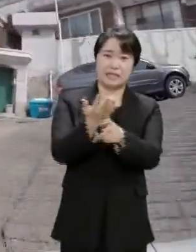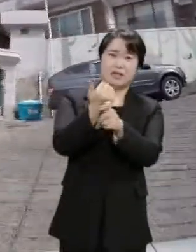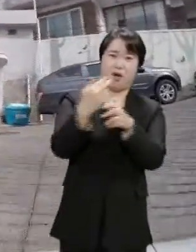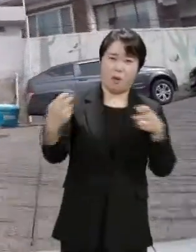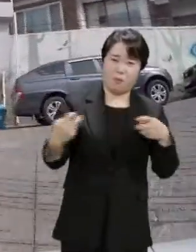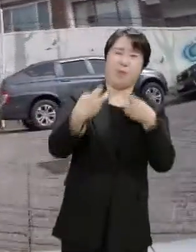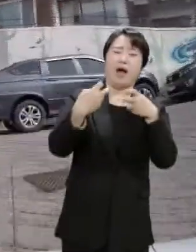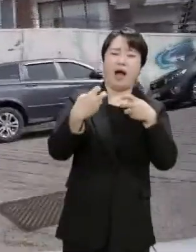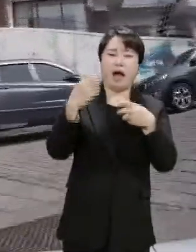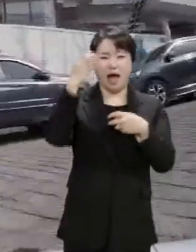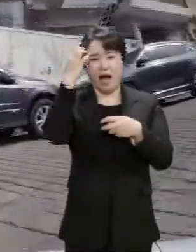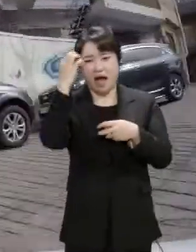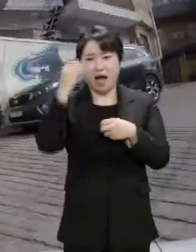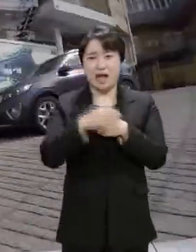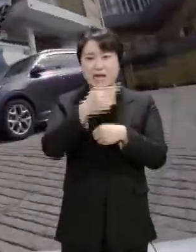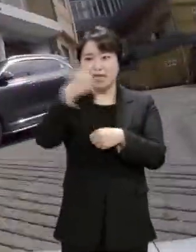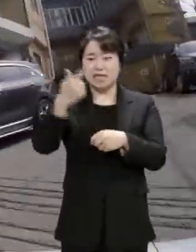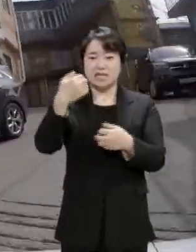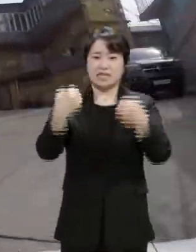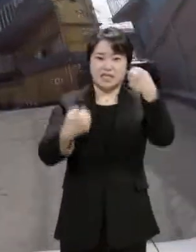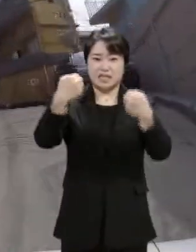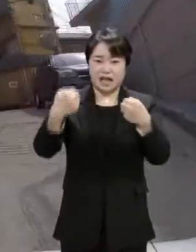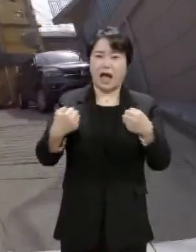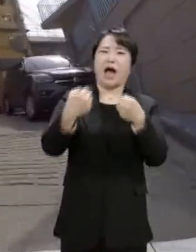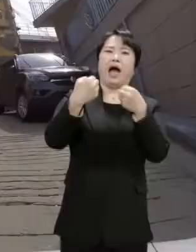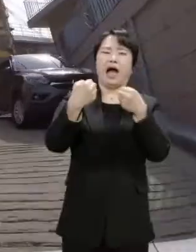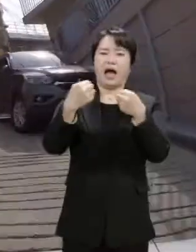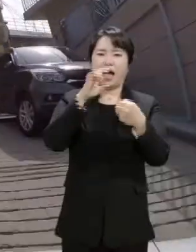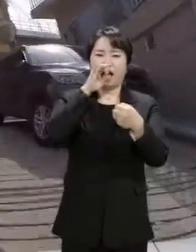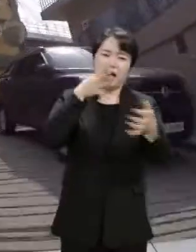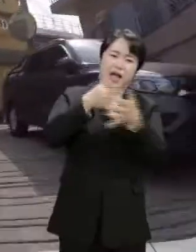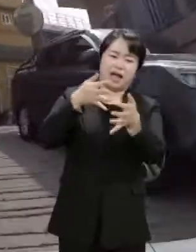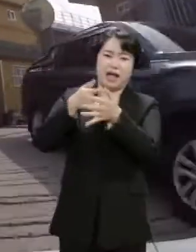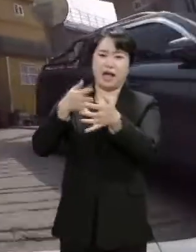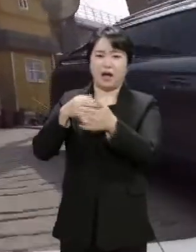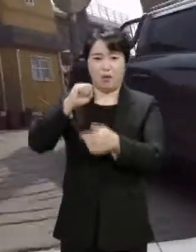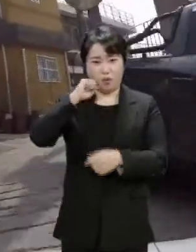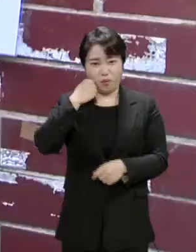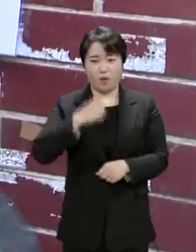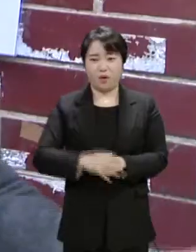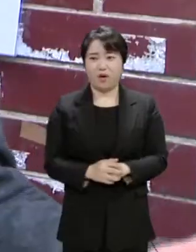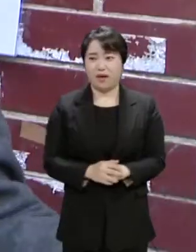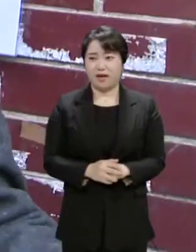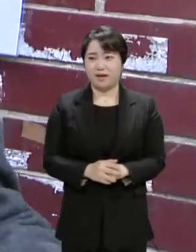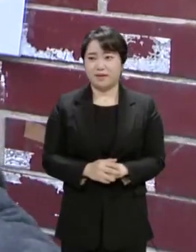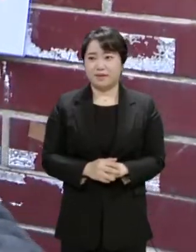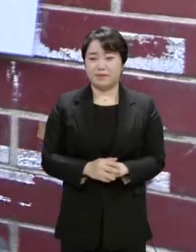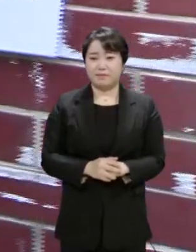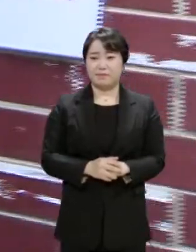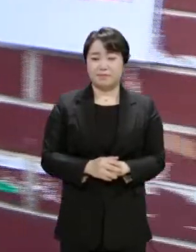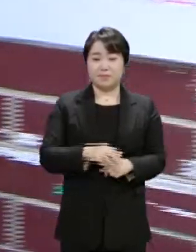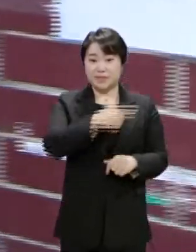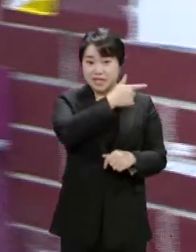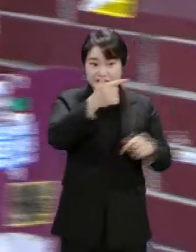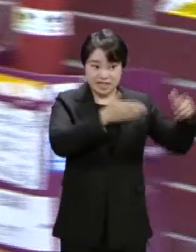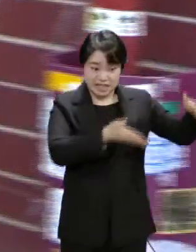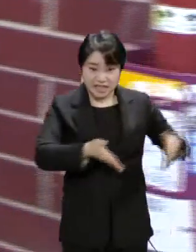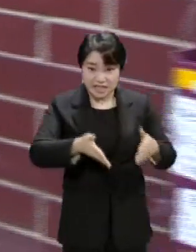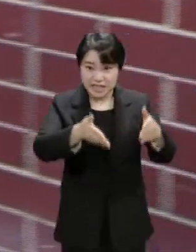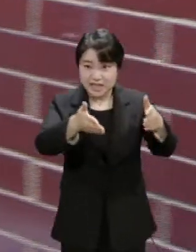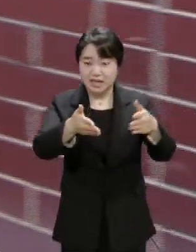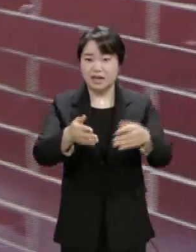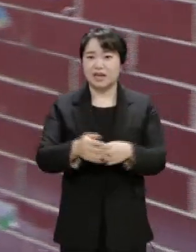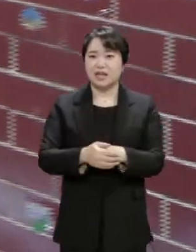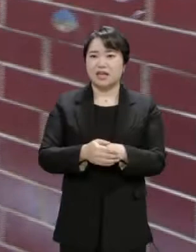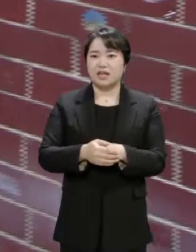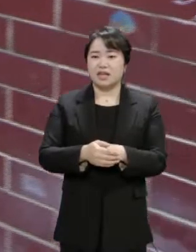일쑤고 대형 공사 차량이 들어서면 옴짝달싹하기 어렵습니다. 그나마도 대로에서 차량이